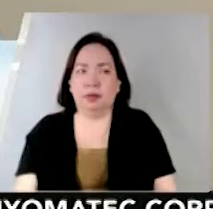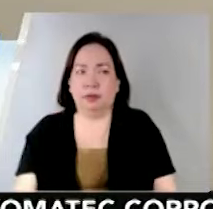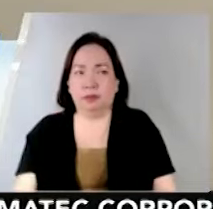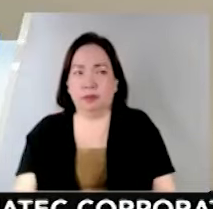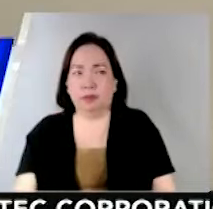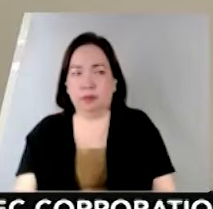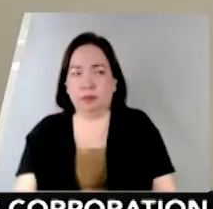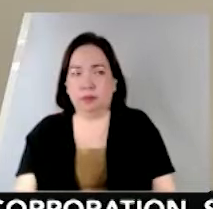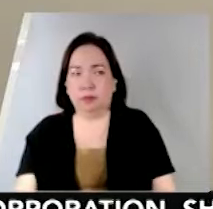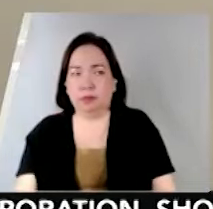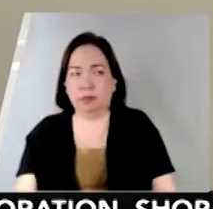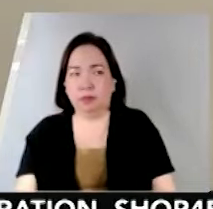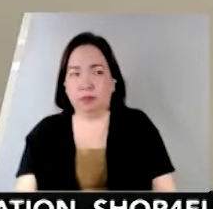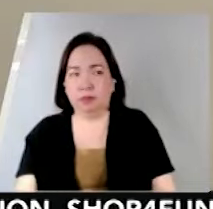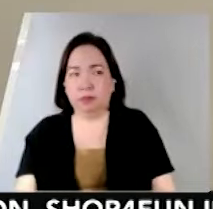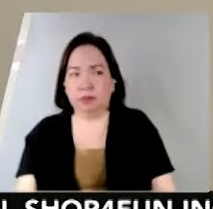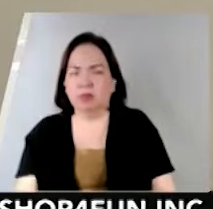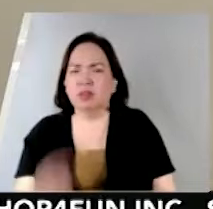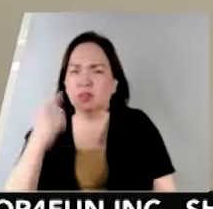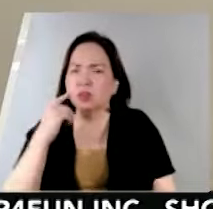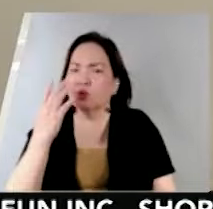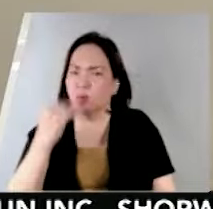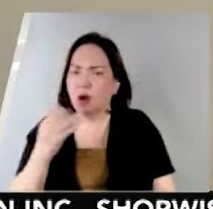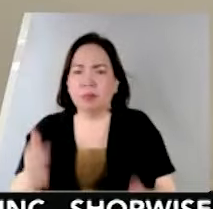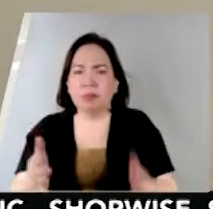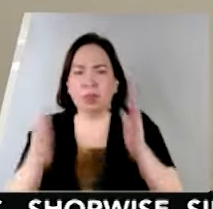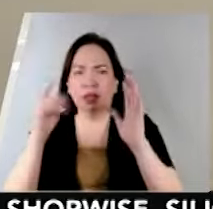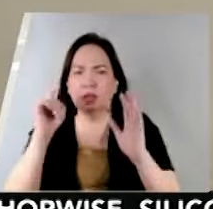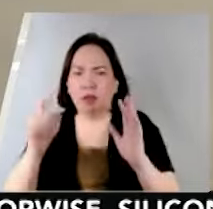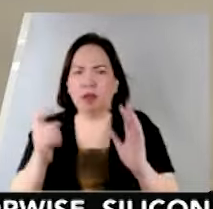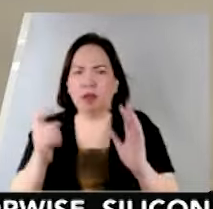mga gusali sadyang pinapasabog? Kuya Kim, ano na?